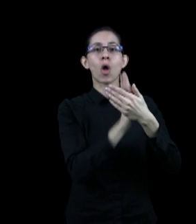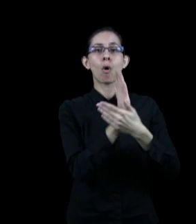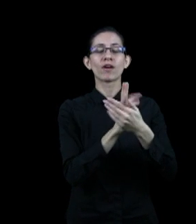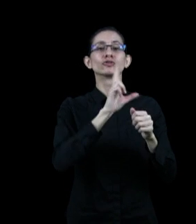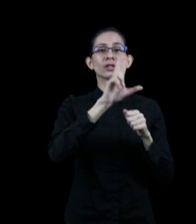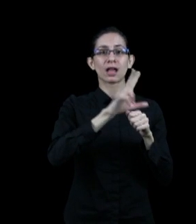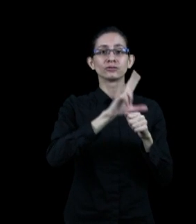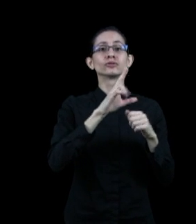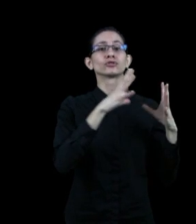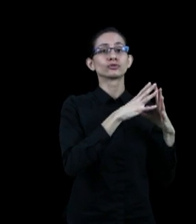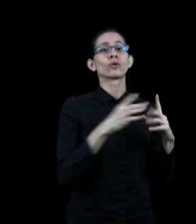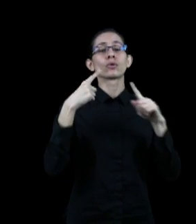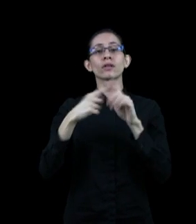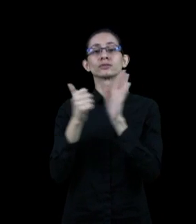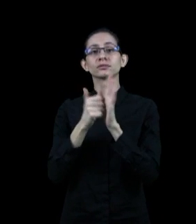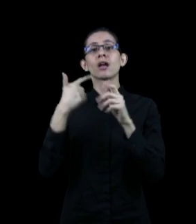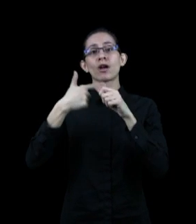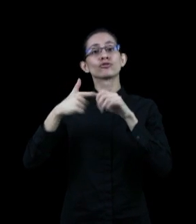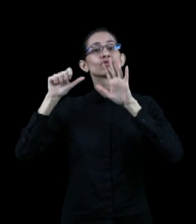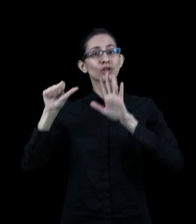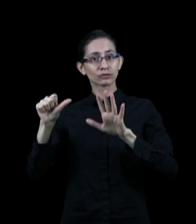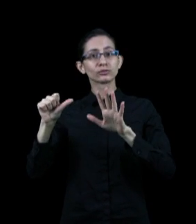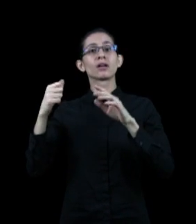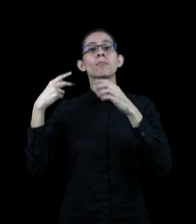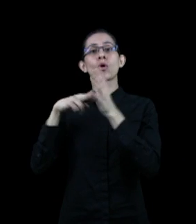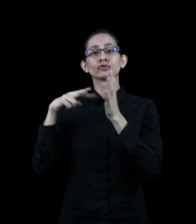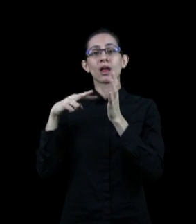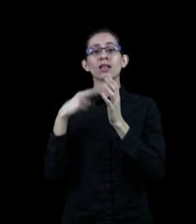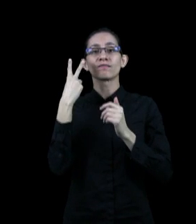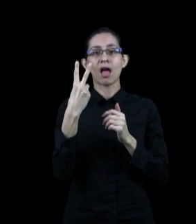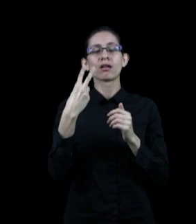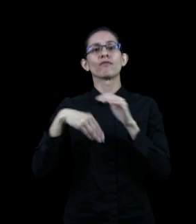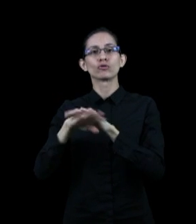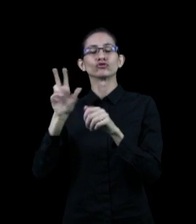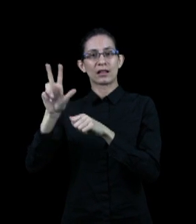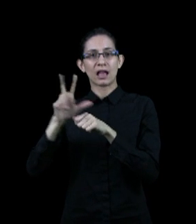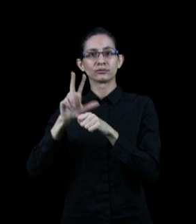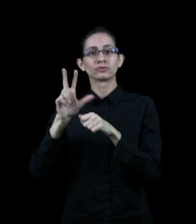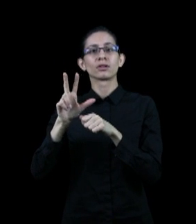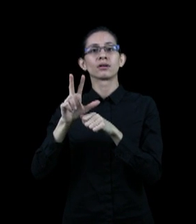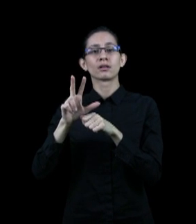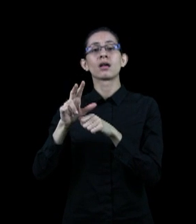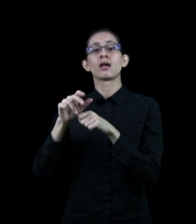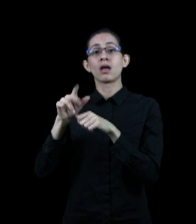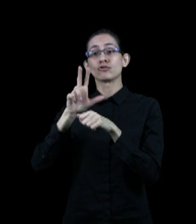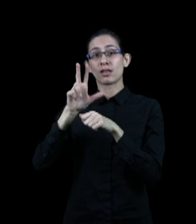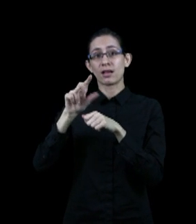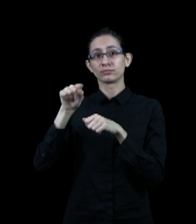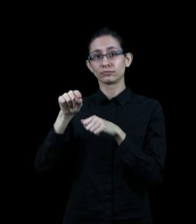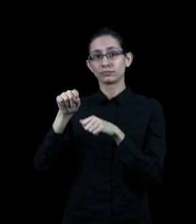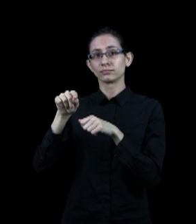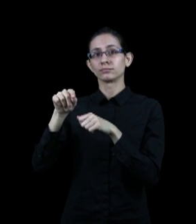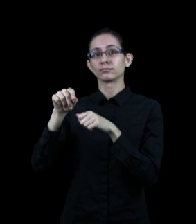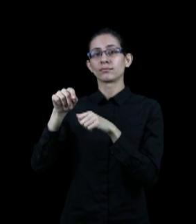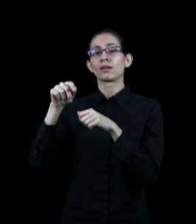16, czyli przez 13. 10 plus 16 to 26, przez 2 to 13. Zatem 6 przez 13 to